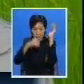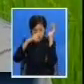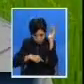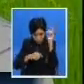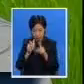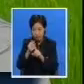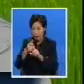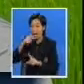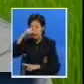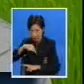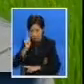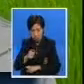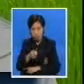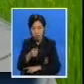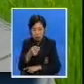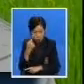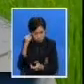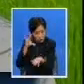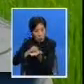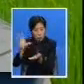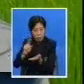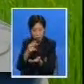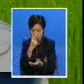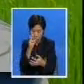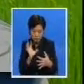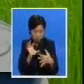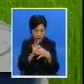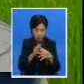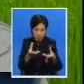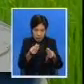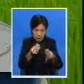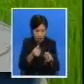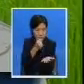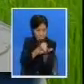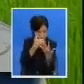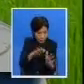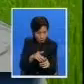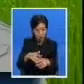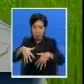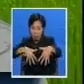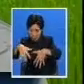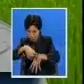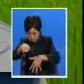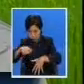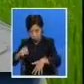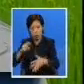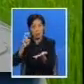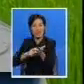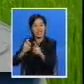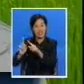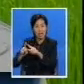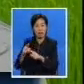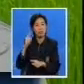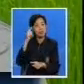งกับตัวที่ดินทำกินแล้วก็ตัวประชาคม ครับแสดงว่าทุกอย่างทำนี่มีเหตุมีผลอธิบายได้ ครับ ไม่ใช่เป็นเพราะว่าท่านนาย